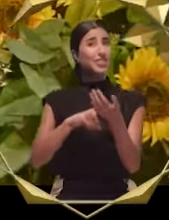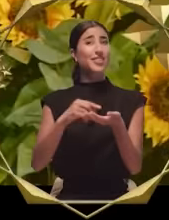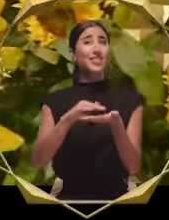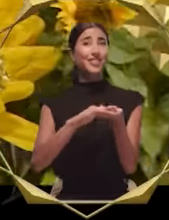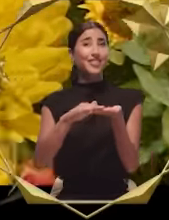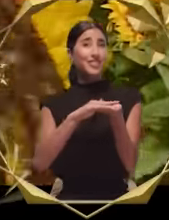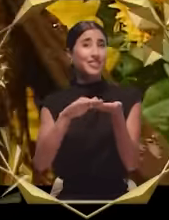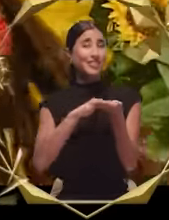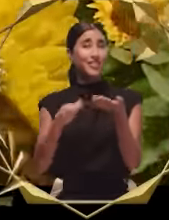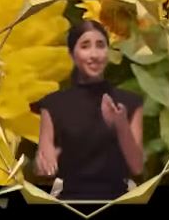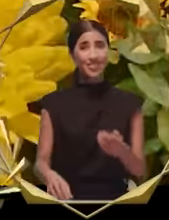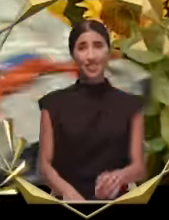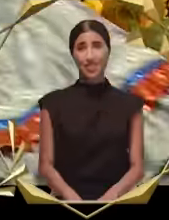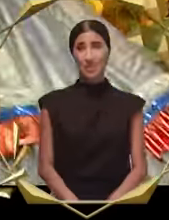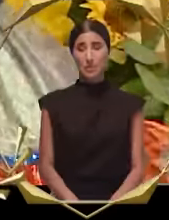مرة